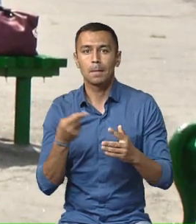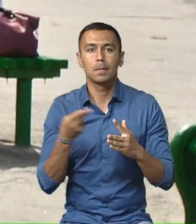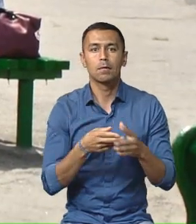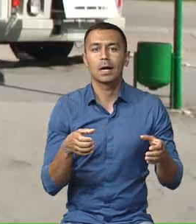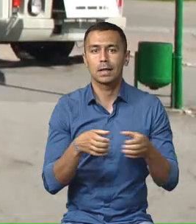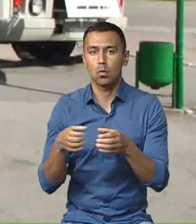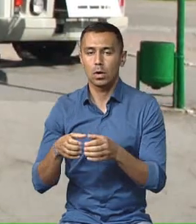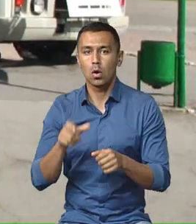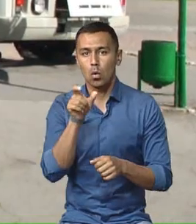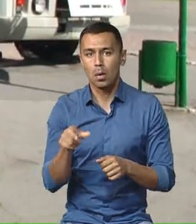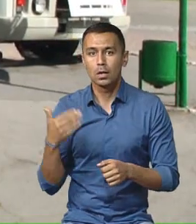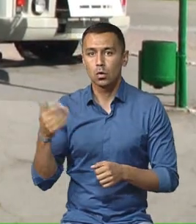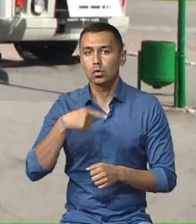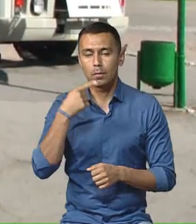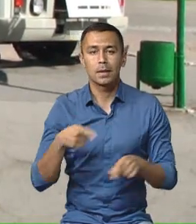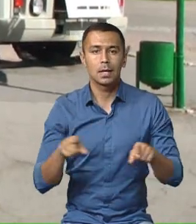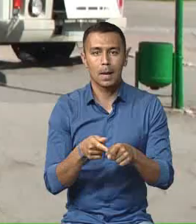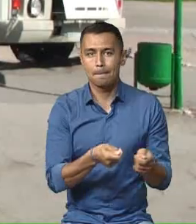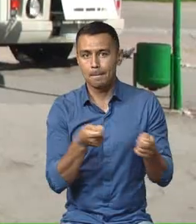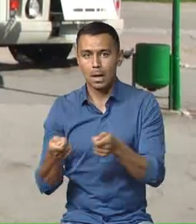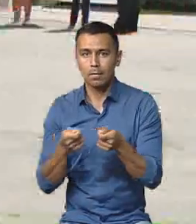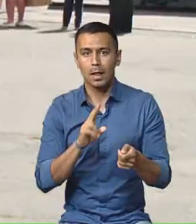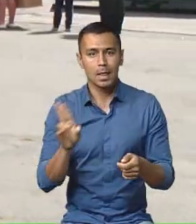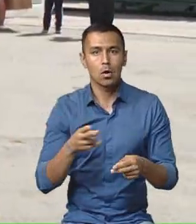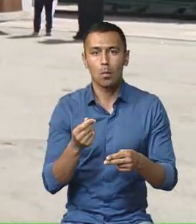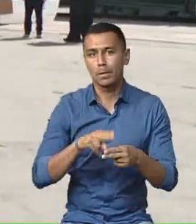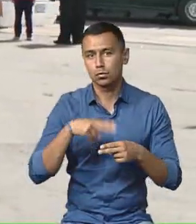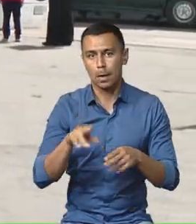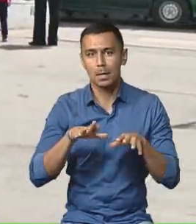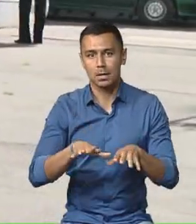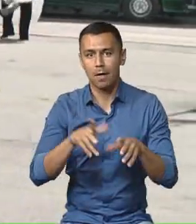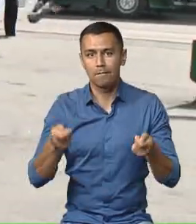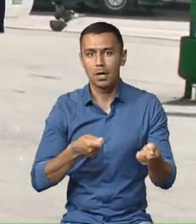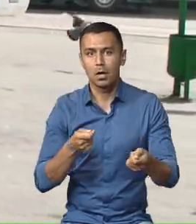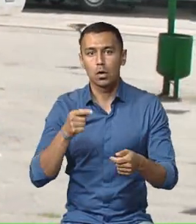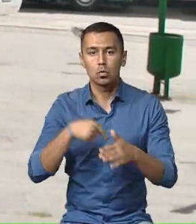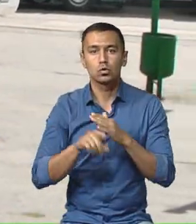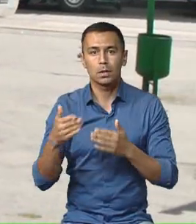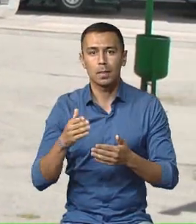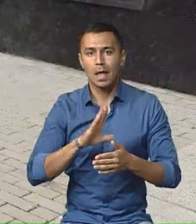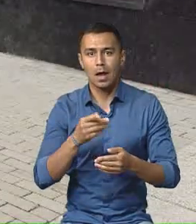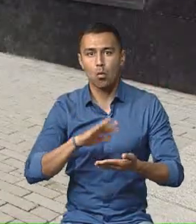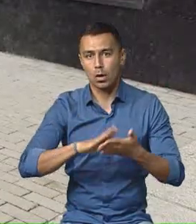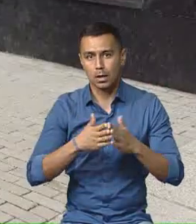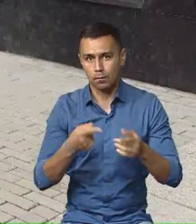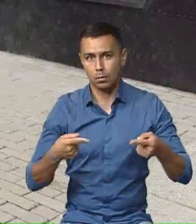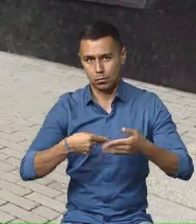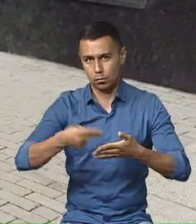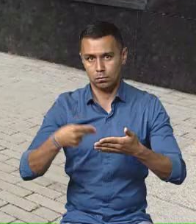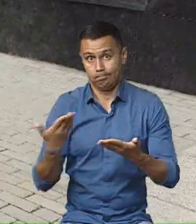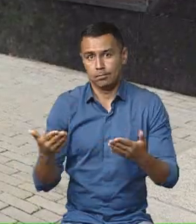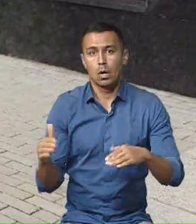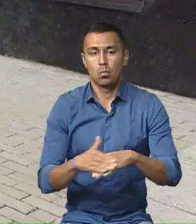категорії громадян, але за його словами, такі перевезення не компенсує місцева влада, бо не укладають з ним відповідний договір. От,